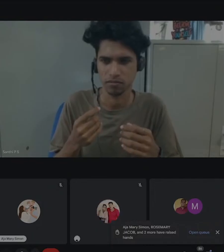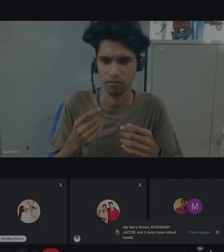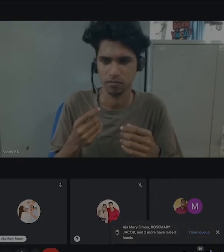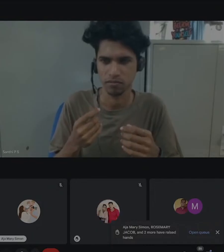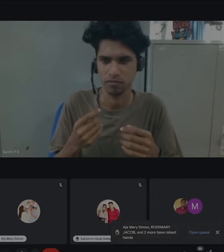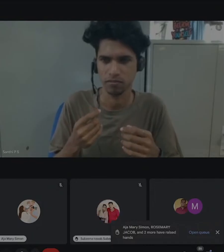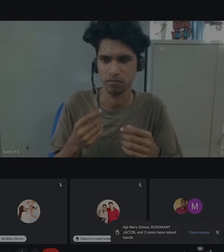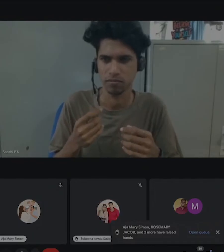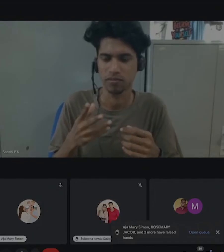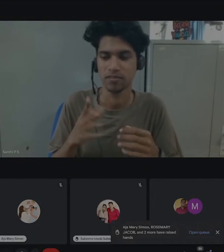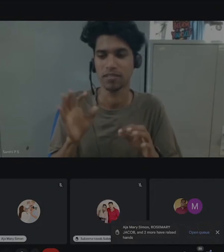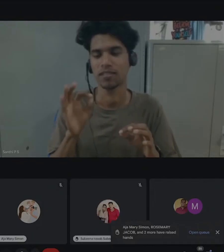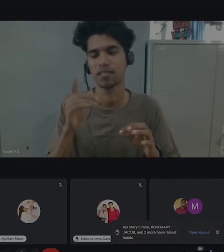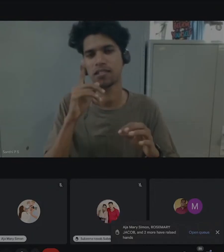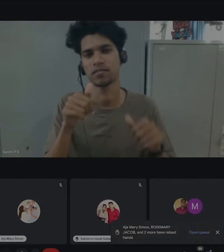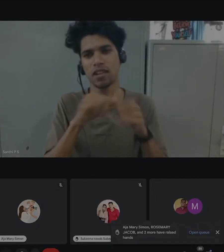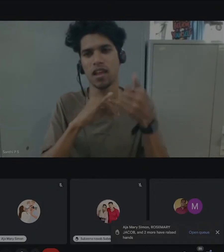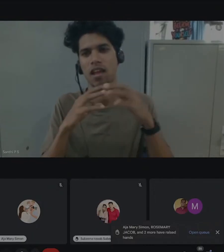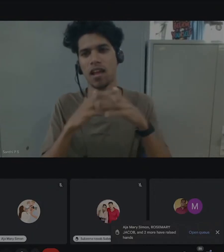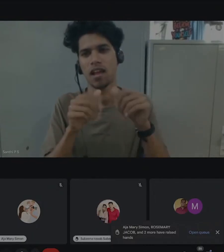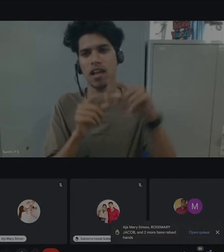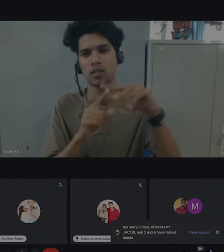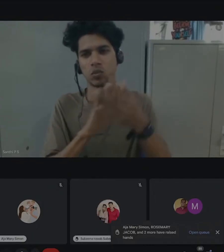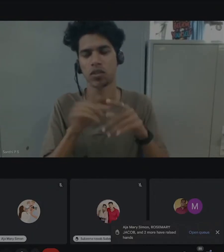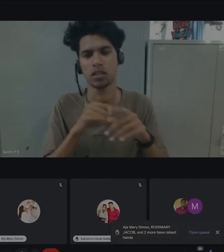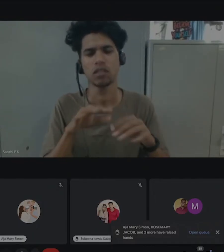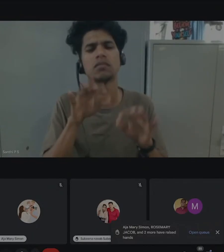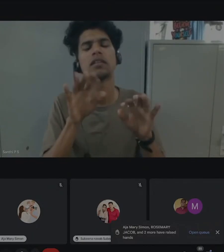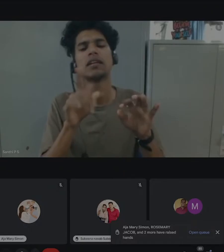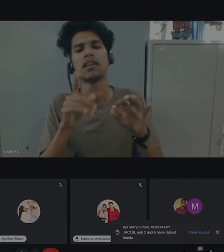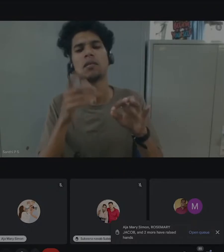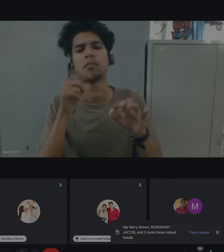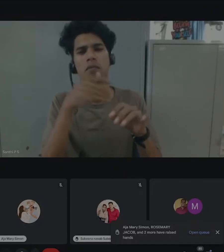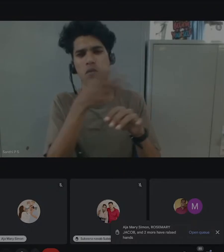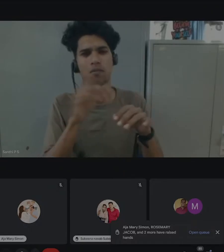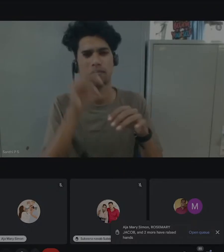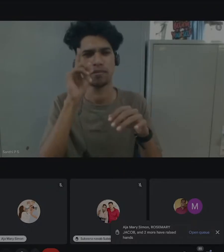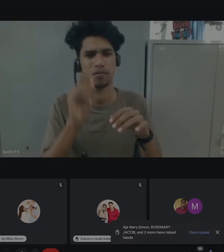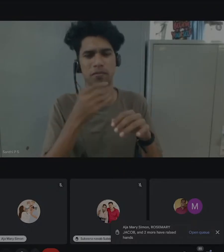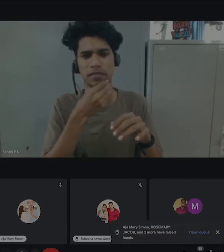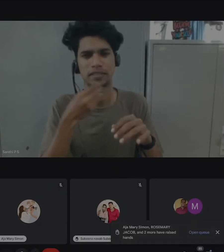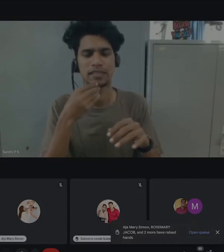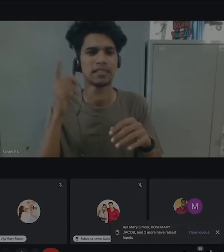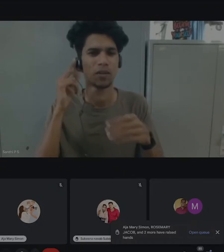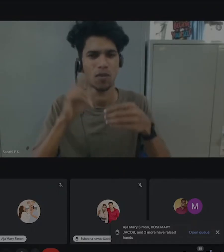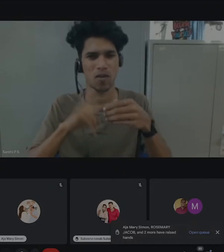ചോദ്യം ചോദിക്കുന്ന മീൻസ് നിങ്ങളുടെ ബാക്കി എല്ലാവരും മൈക്ക് ഒന്ന് ഓഫ് ചെയ്യാമോ? നമുക്ക് നന്നായിട്ട് കേൾക്കാം. മീൻസ് നിങ്ങൾ ഒന്നും